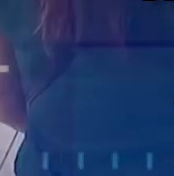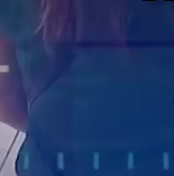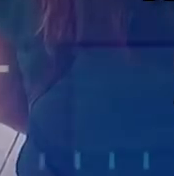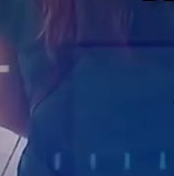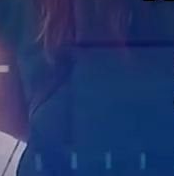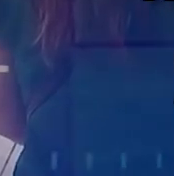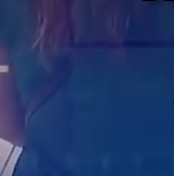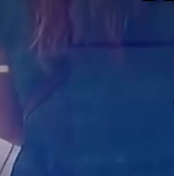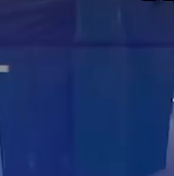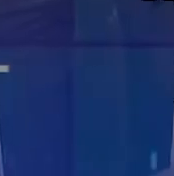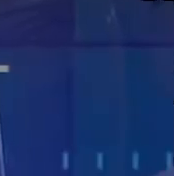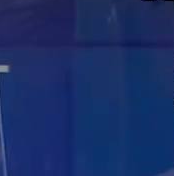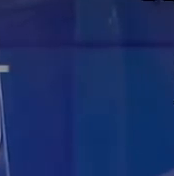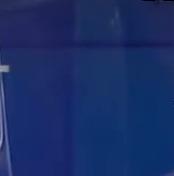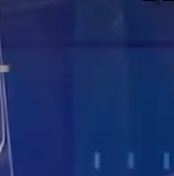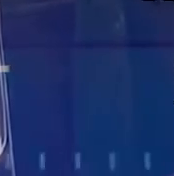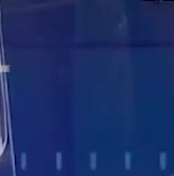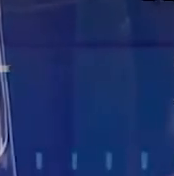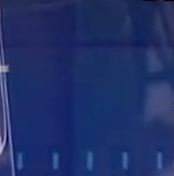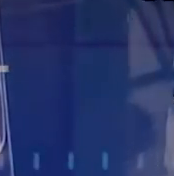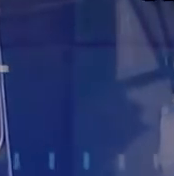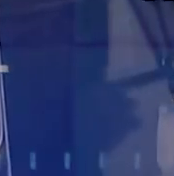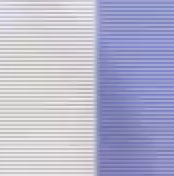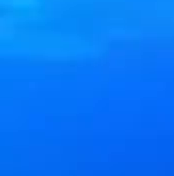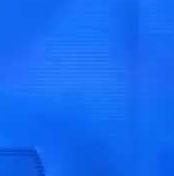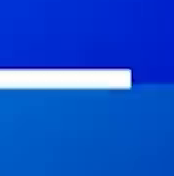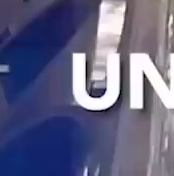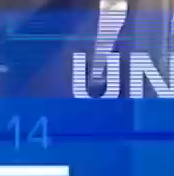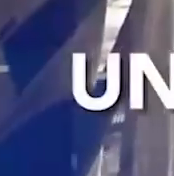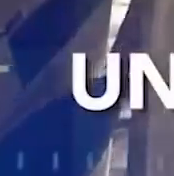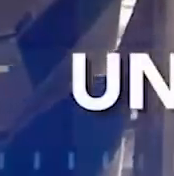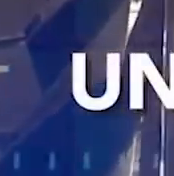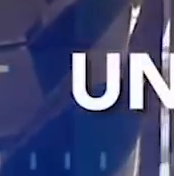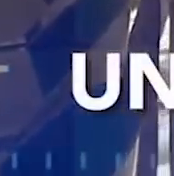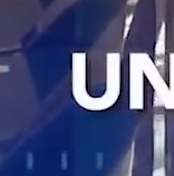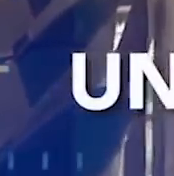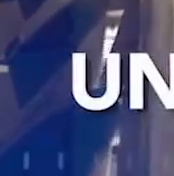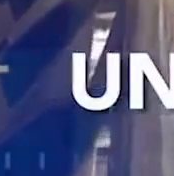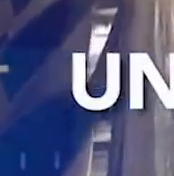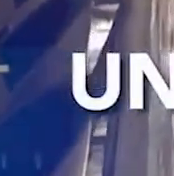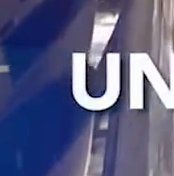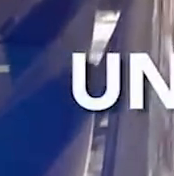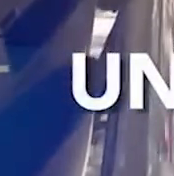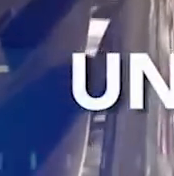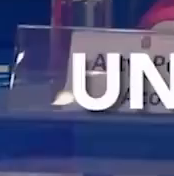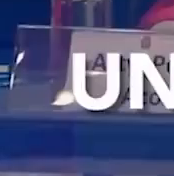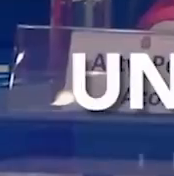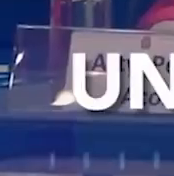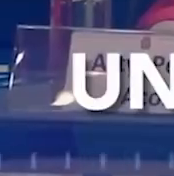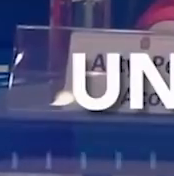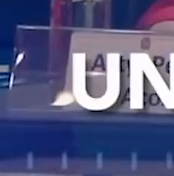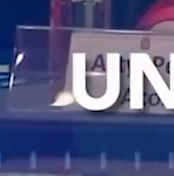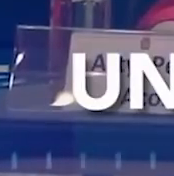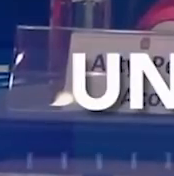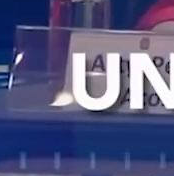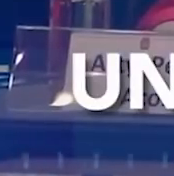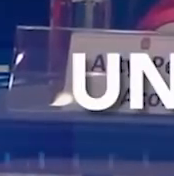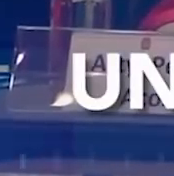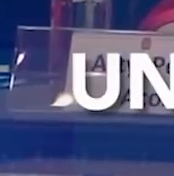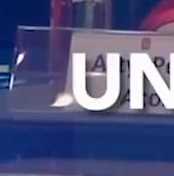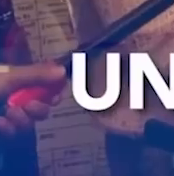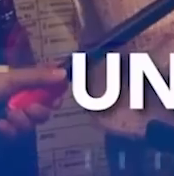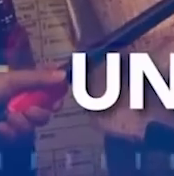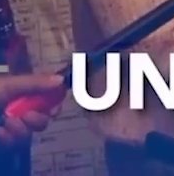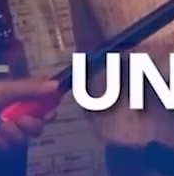Metro Manila, ilang magpapabakuna sana, nagkalituhan. Presida ako sa ng Public Attorney's Office, clear and present